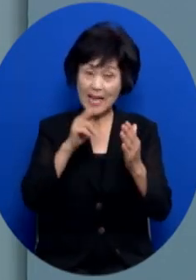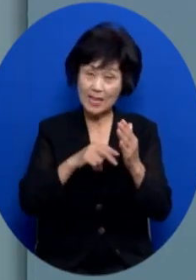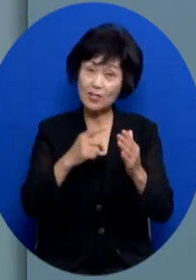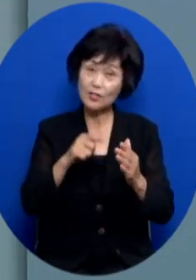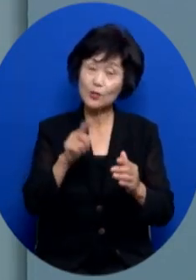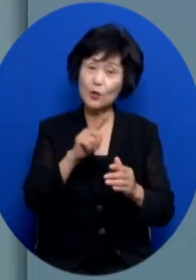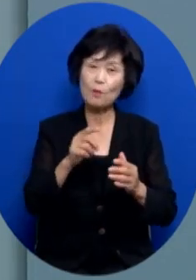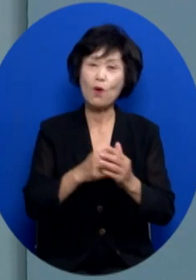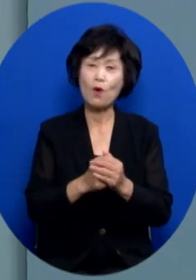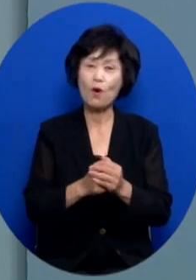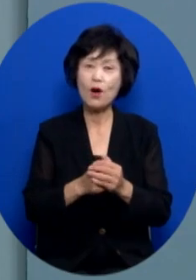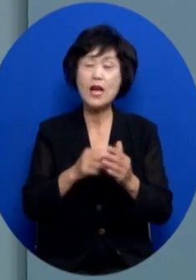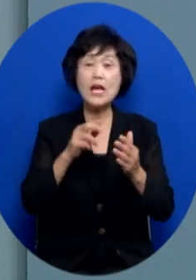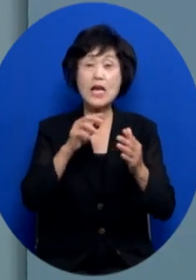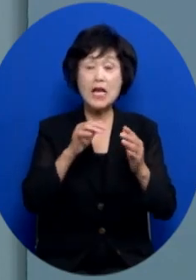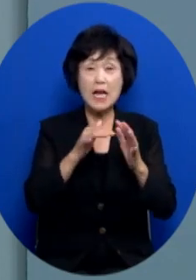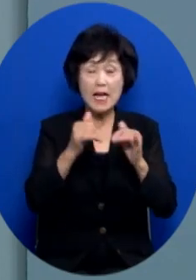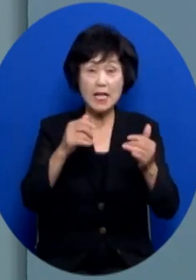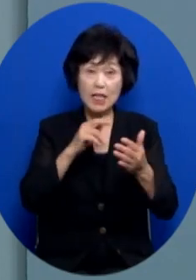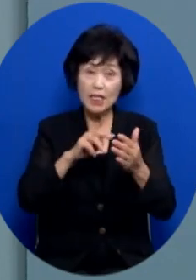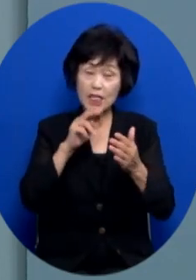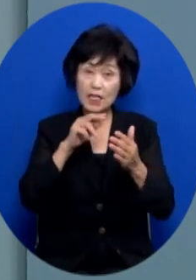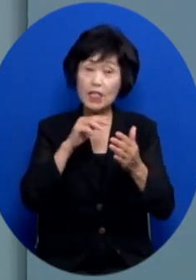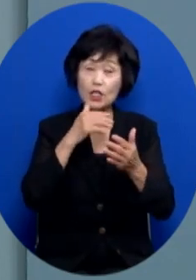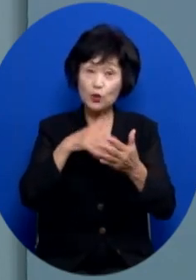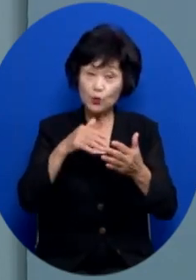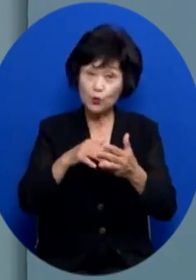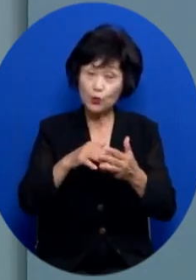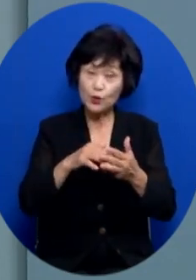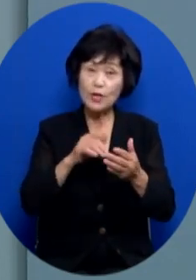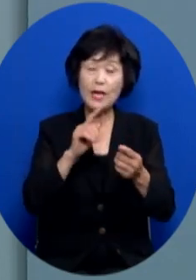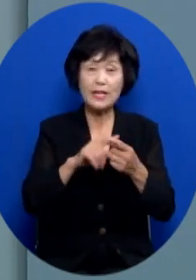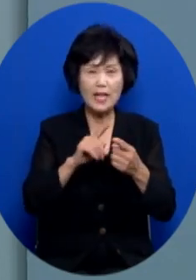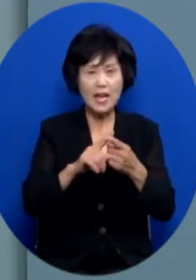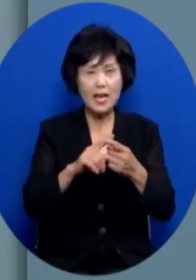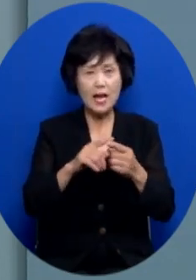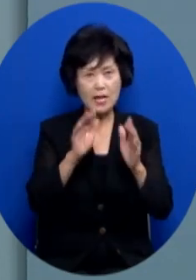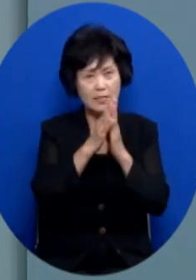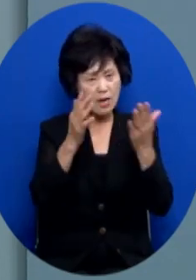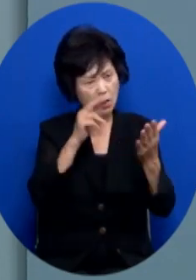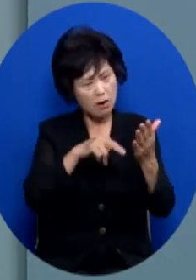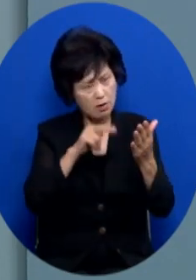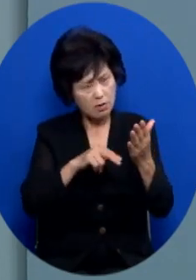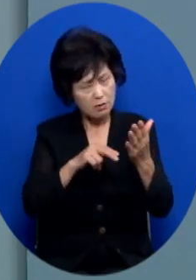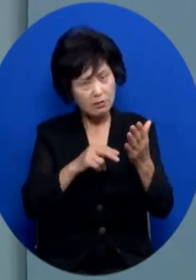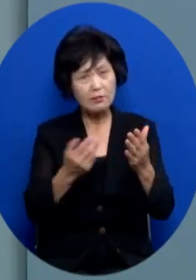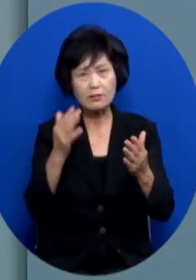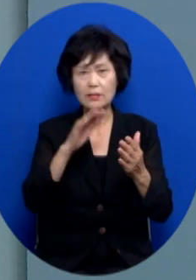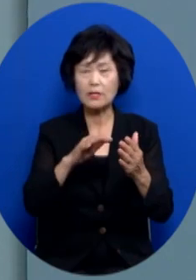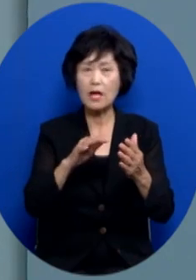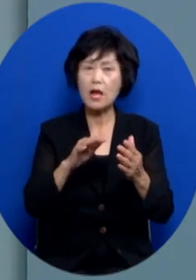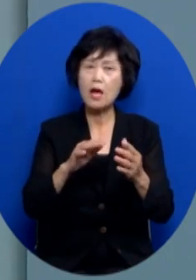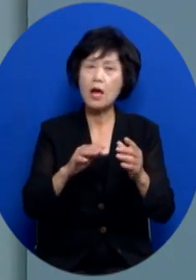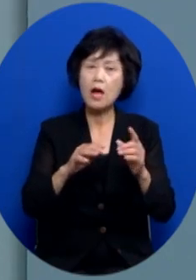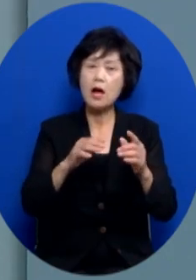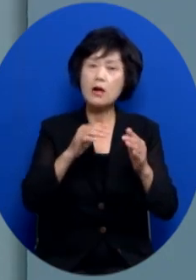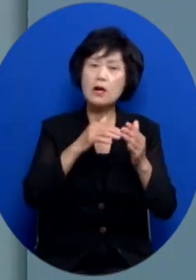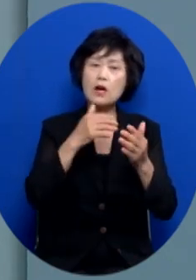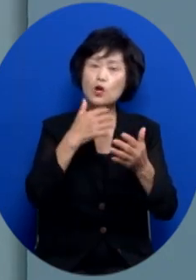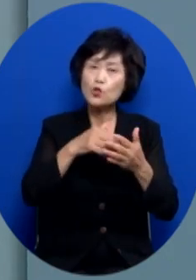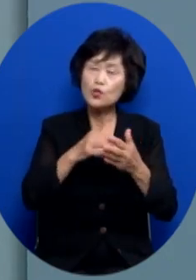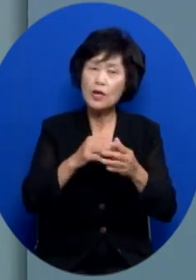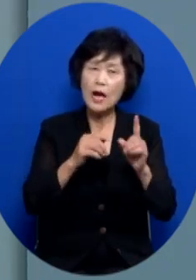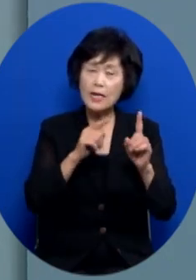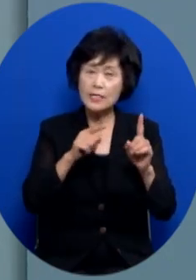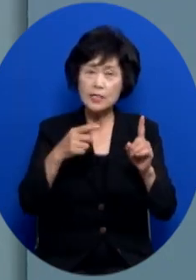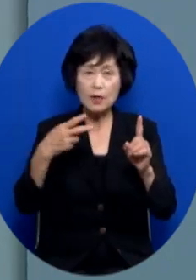통계학에관한책들이었습니다.인구통계학 책을읽다가인구가 1.2아래로